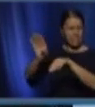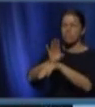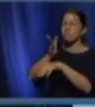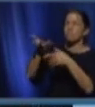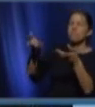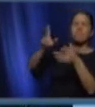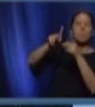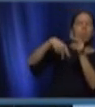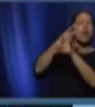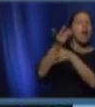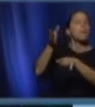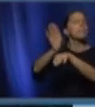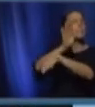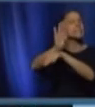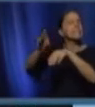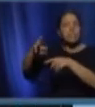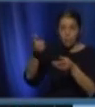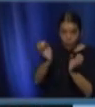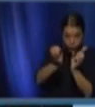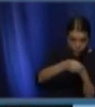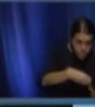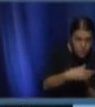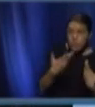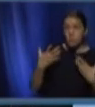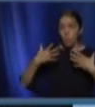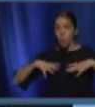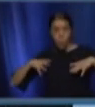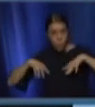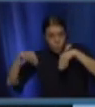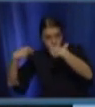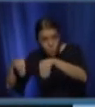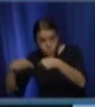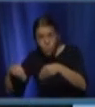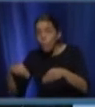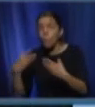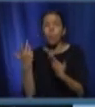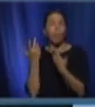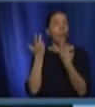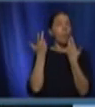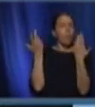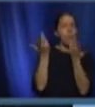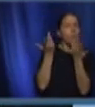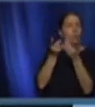tours à bureaux? C'est où? Réponse. Non, ce n'est pas au détail.